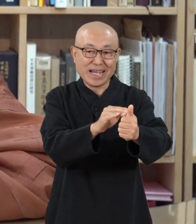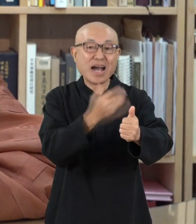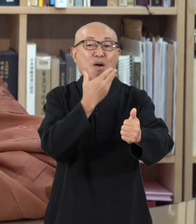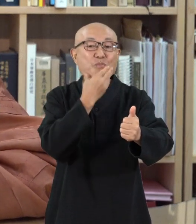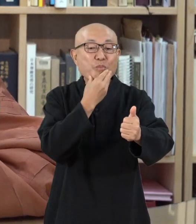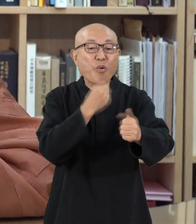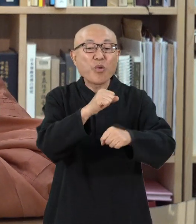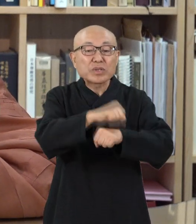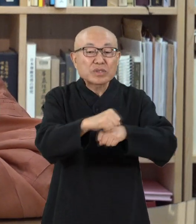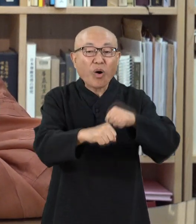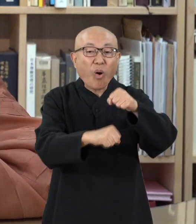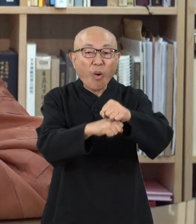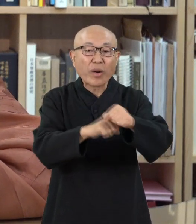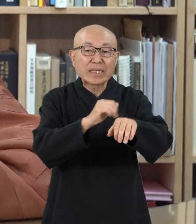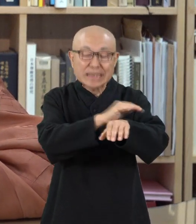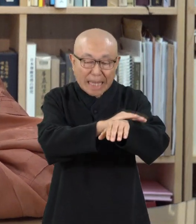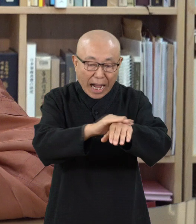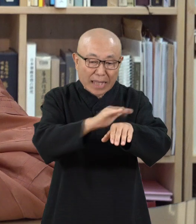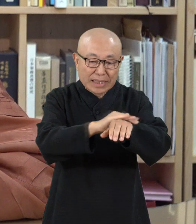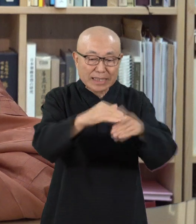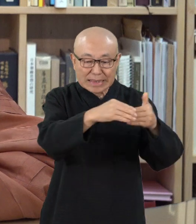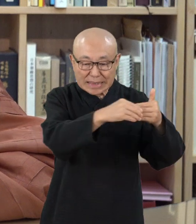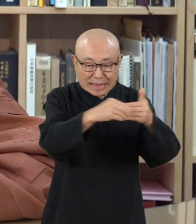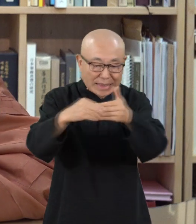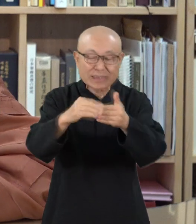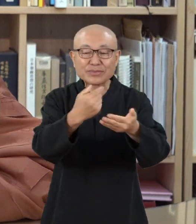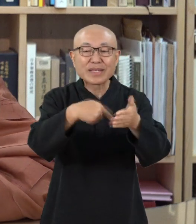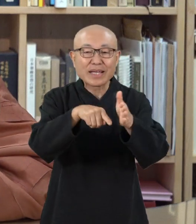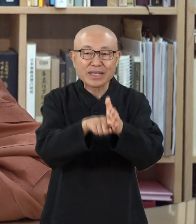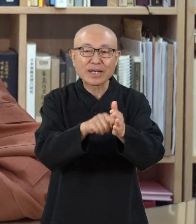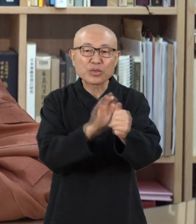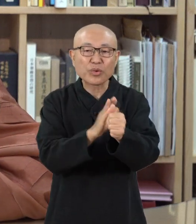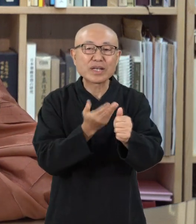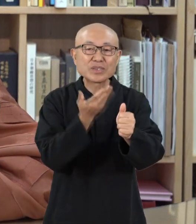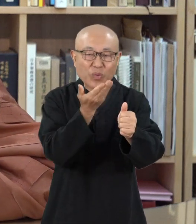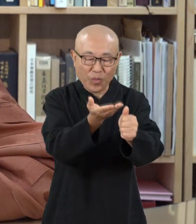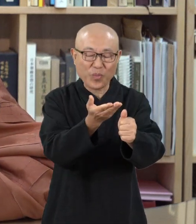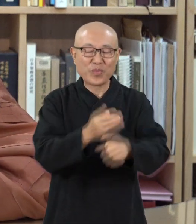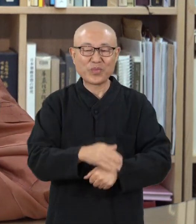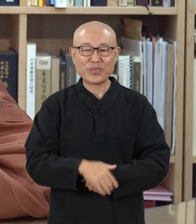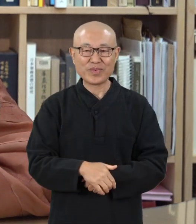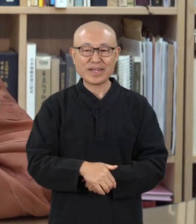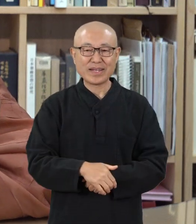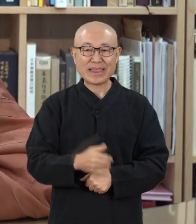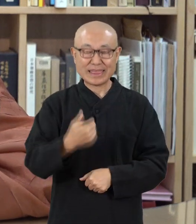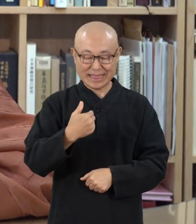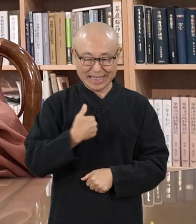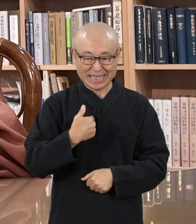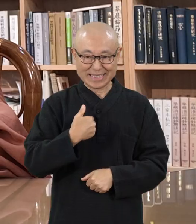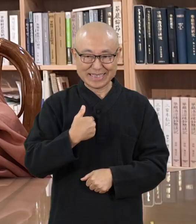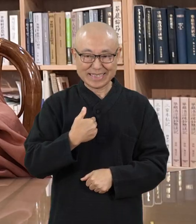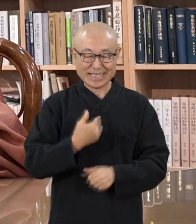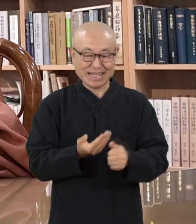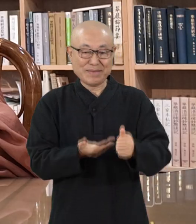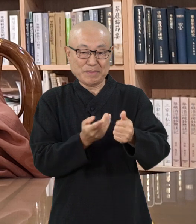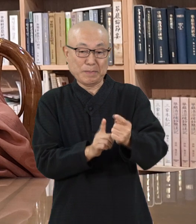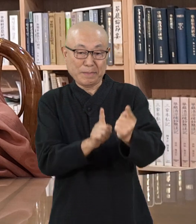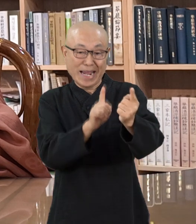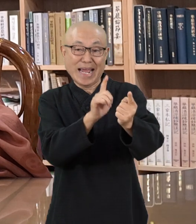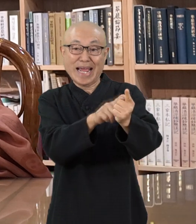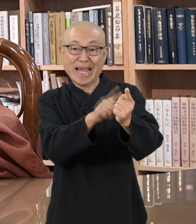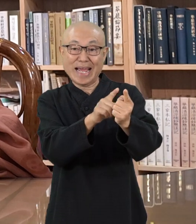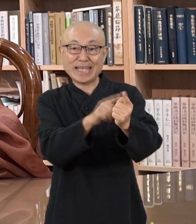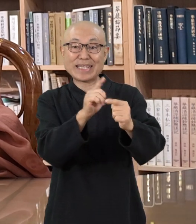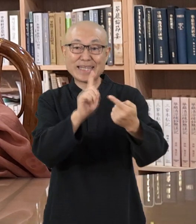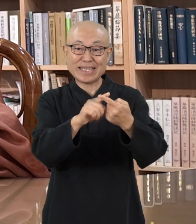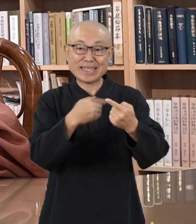공덕과 선함을 잘 이끌어내고 향상시킬 수 있도록 나는 그 상대방에 대해서